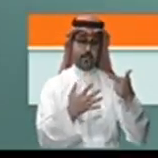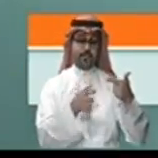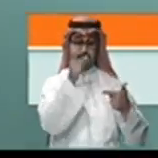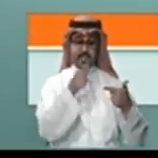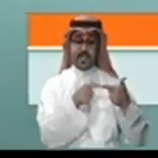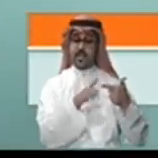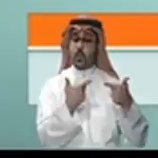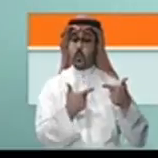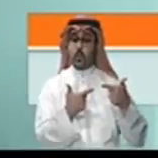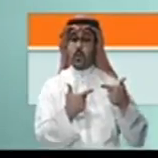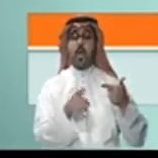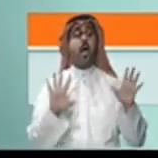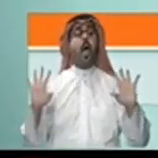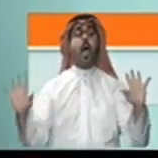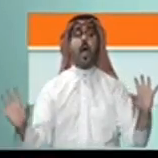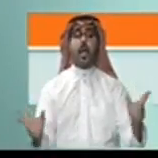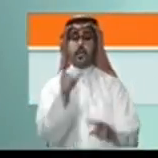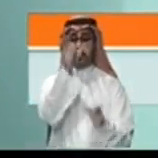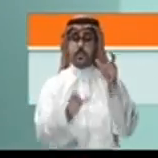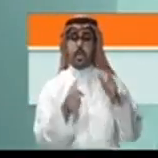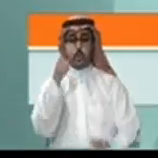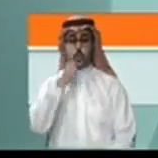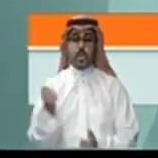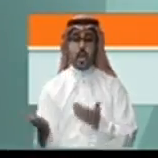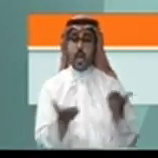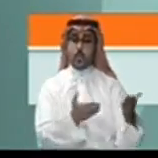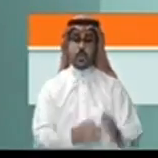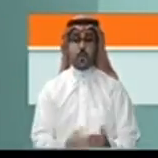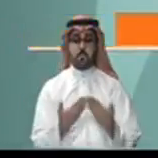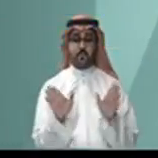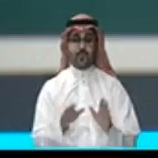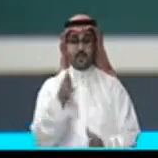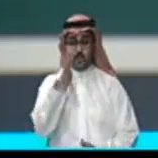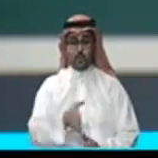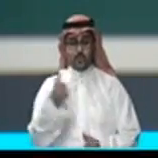حاج وحاجة من عموم الشعب السوداني الشقيق.